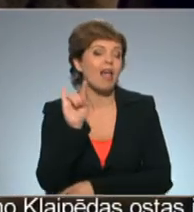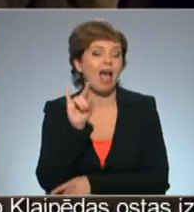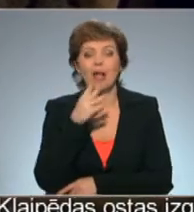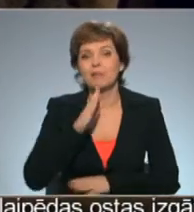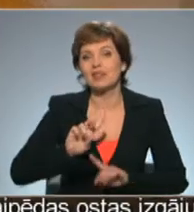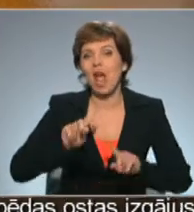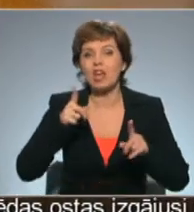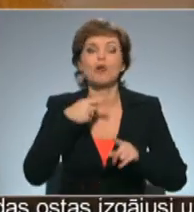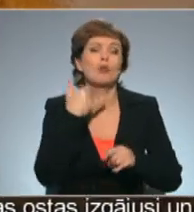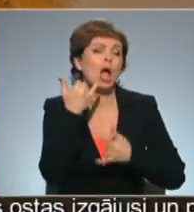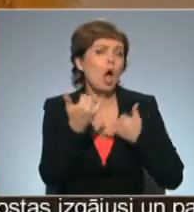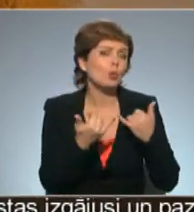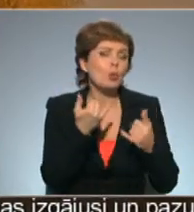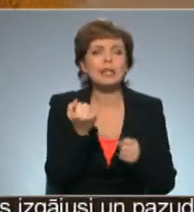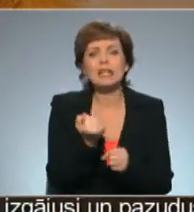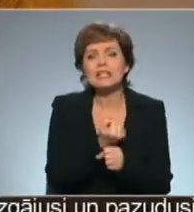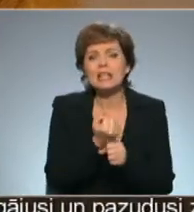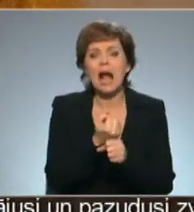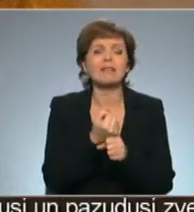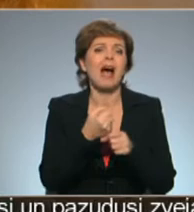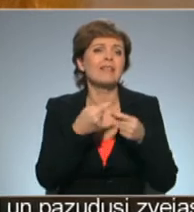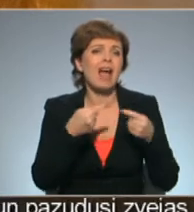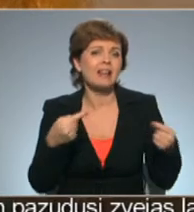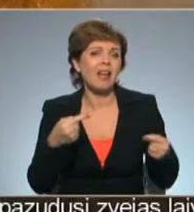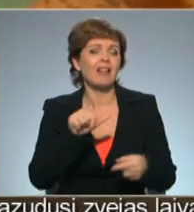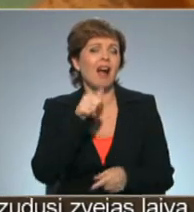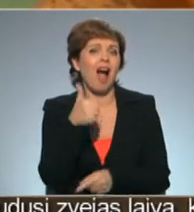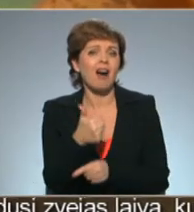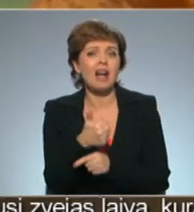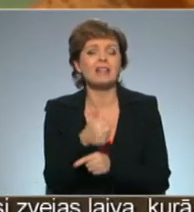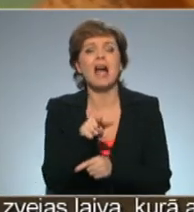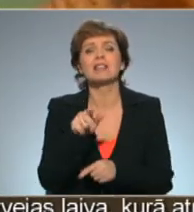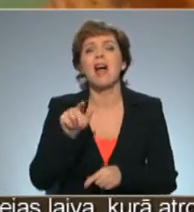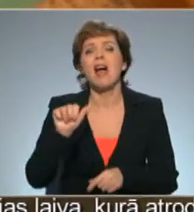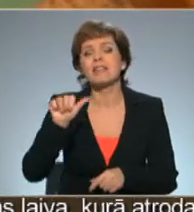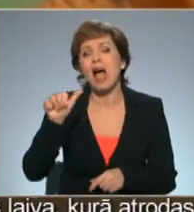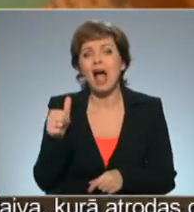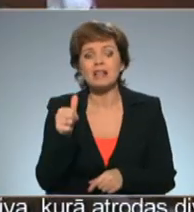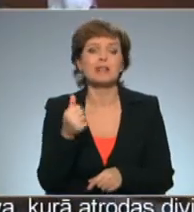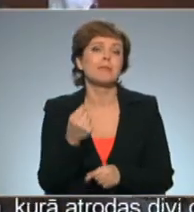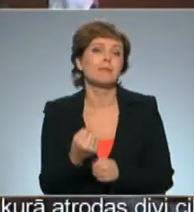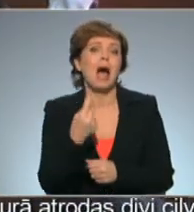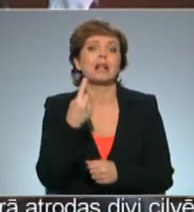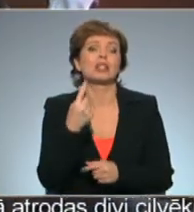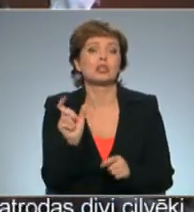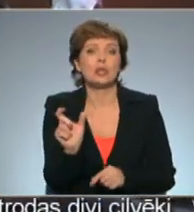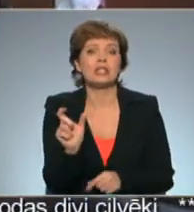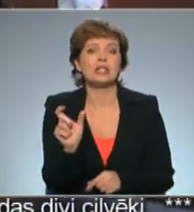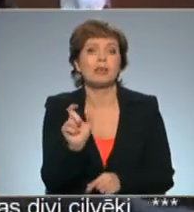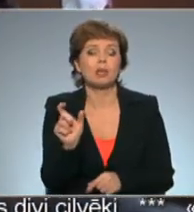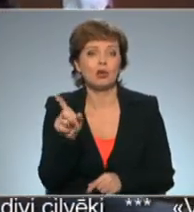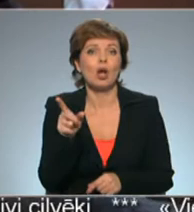Rūpīgi izstrādāta katra detaļa, vai tas būtu galvenais personāžs, vai tēls parādās vienu uz īsu brīdi. Šo man